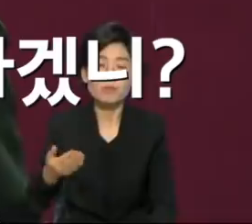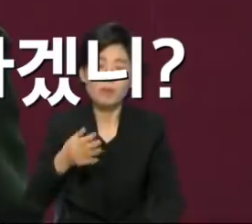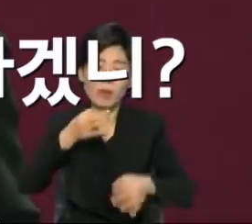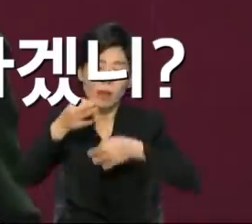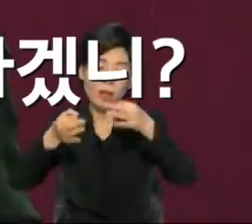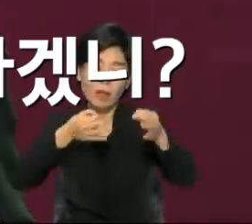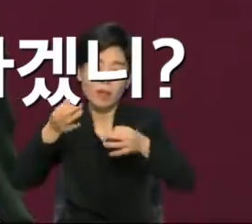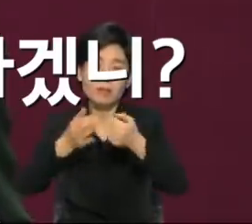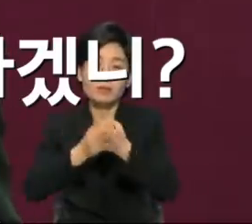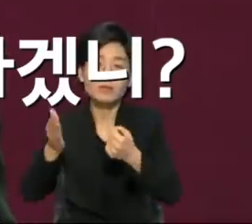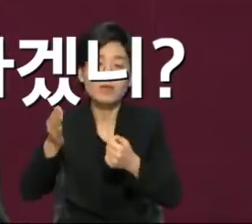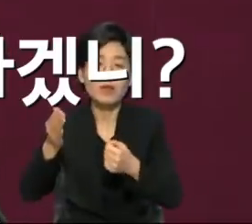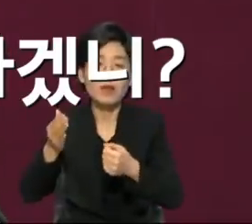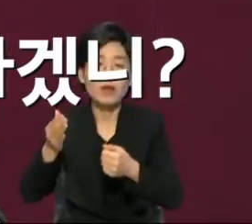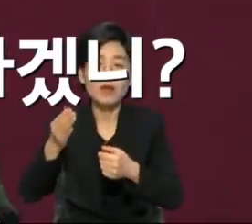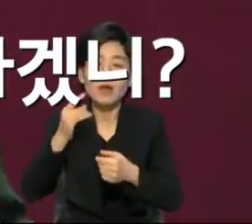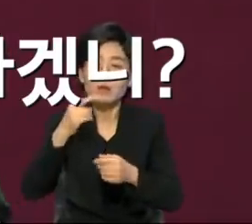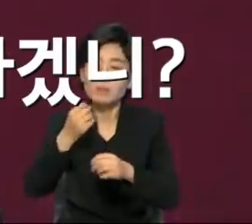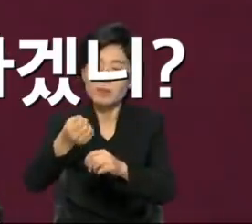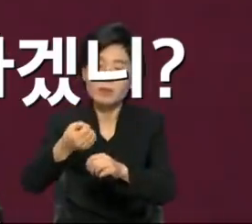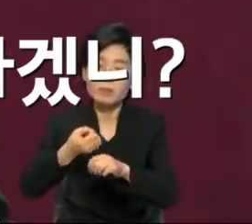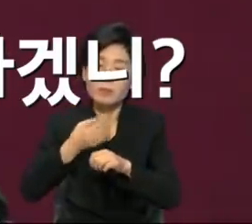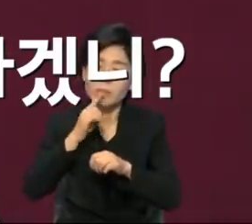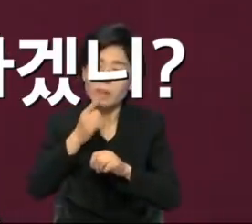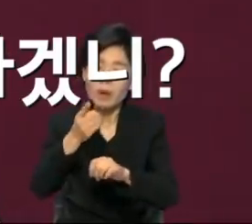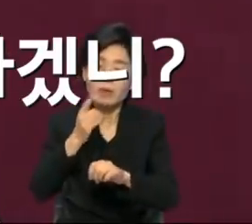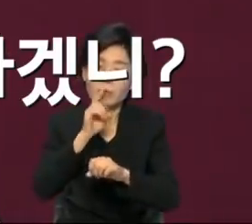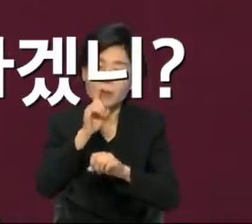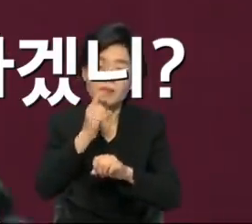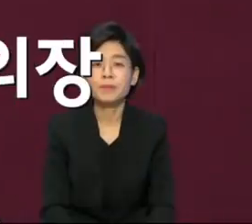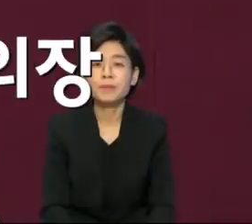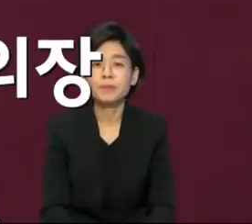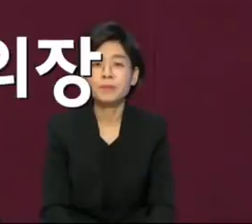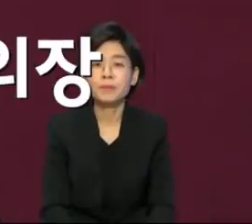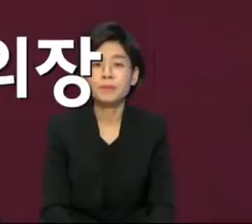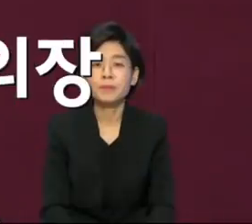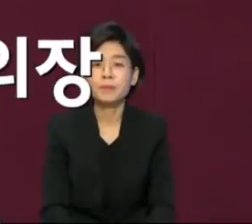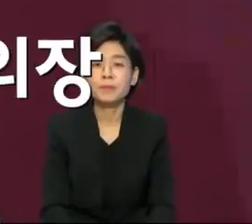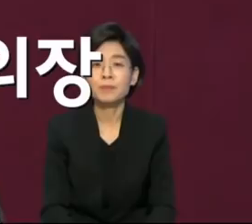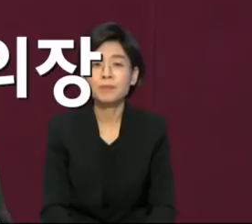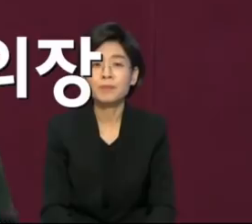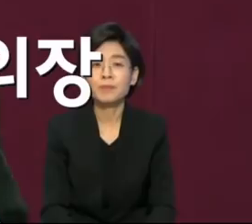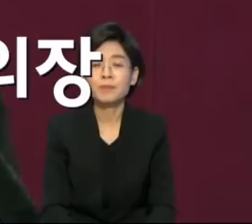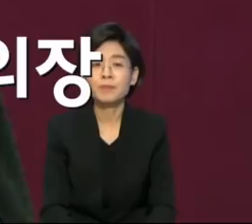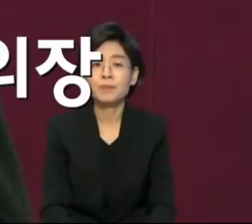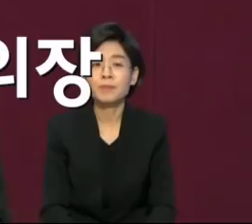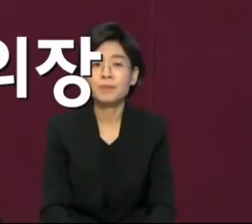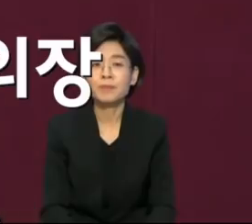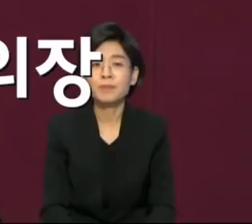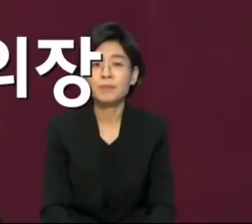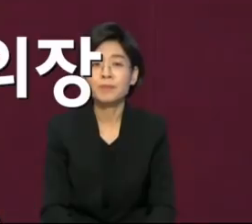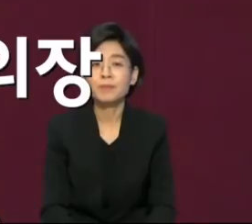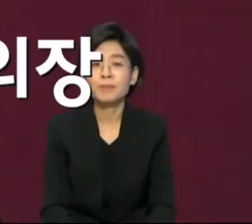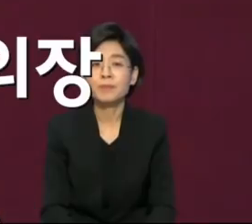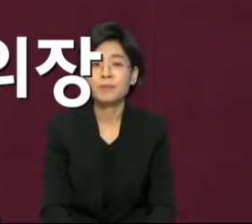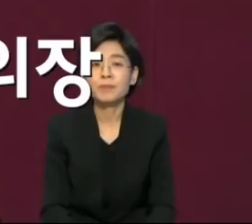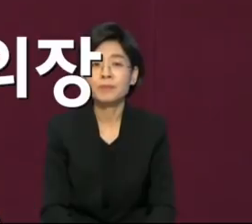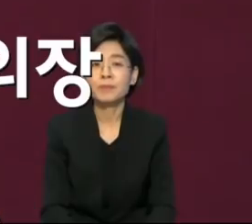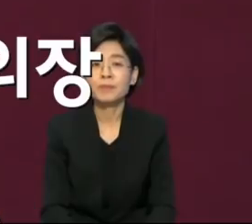모습입니까? 여러분들이 사과하라고 한다고 제가 사과하겠습니까? 원내대표님 조용히 하십시오. 원내대표님